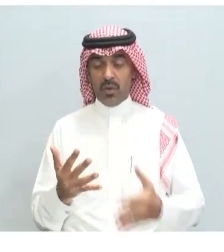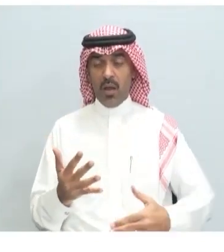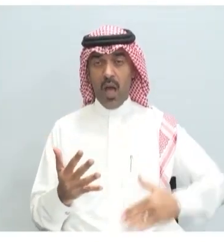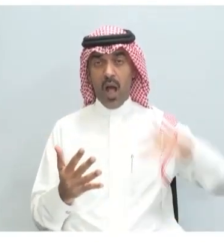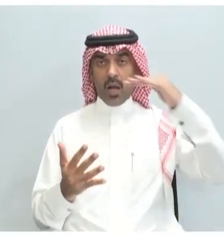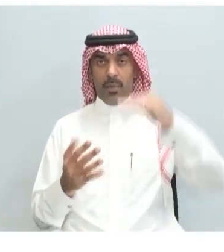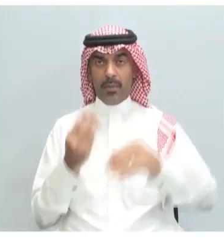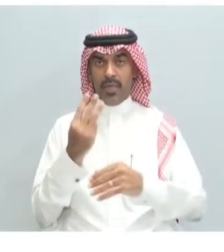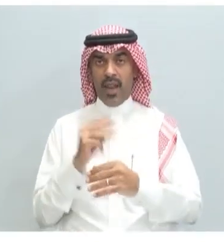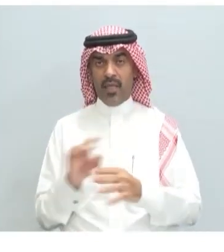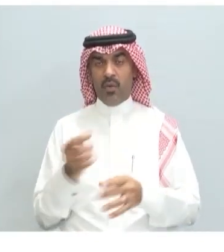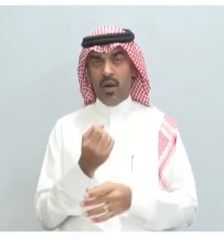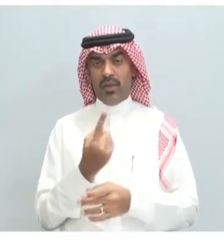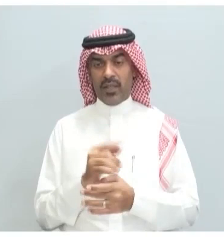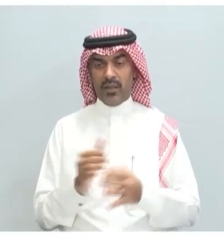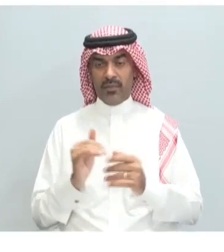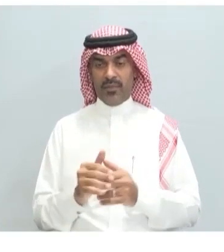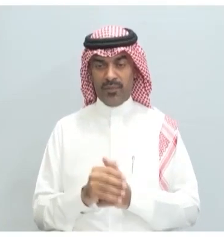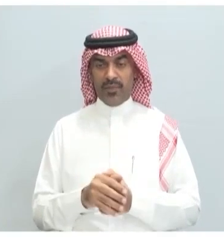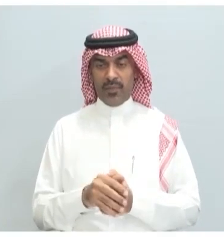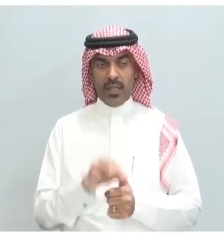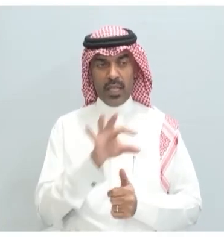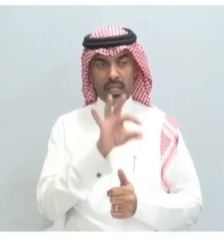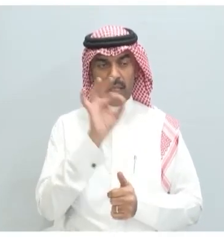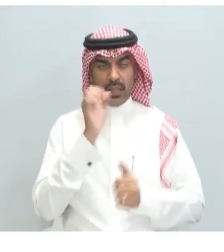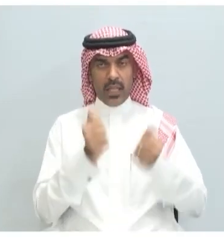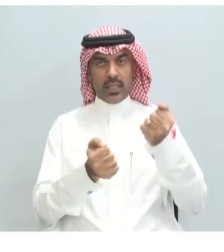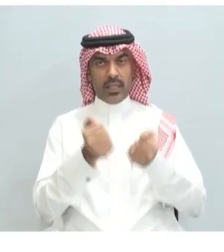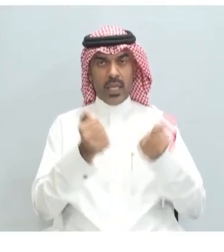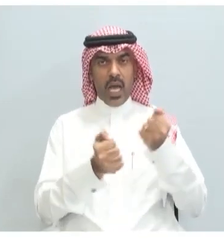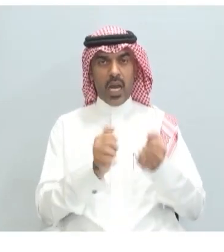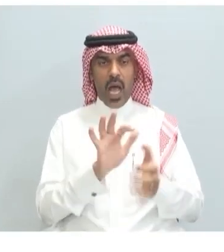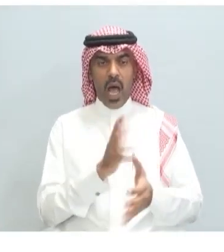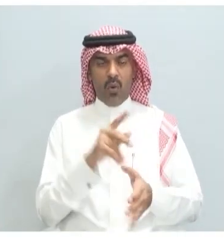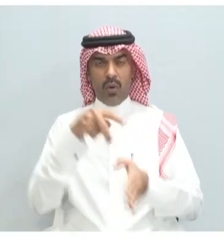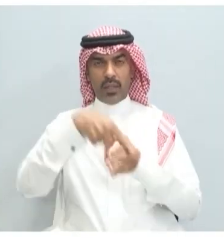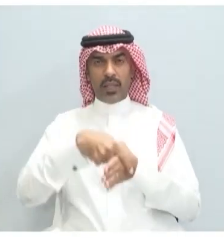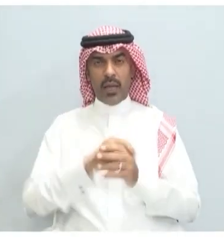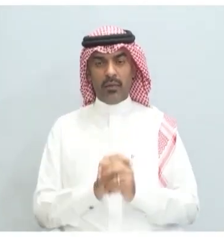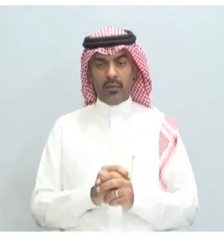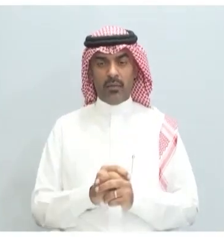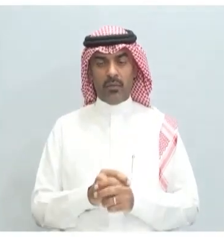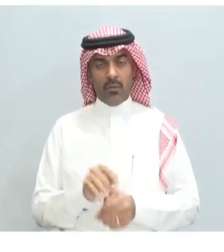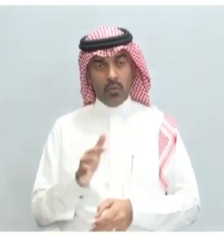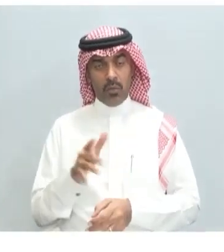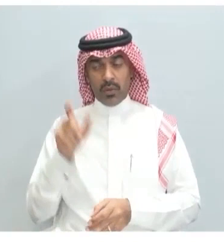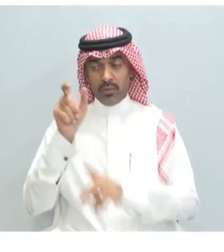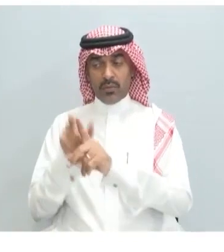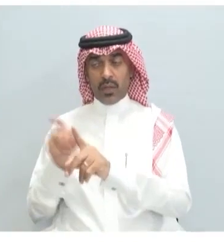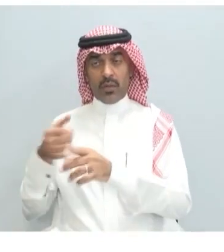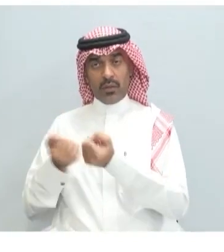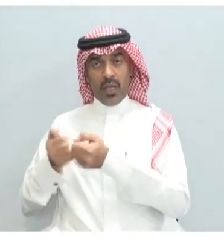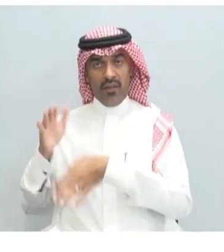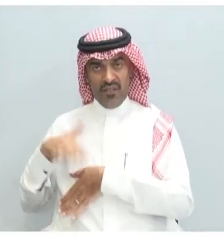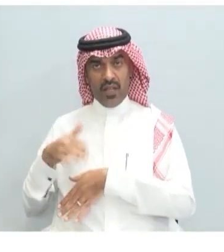ويكون عدد فردي اختيار سياره او حصان ممكن واحد يصير عنده سياره وحصان فبالتالي هذول